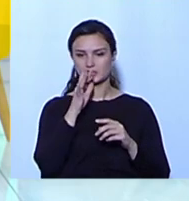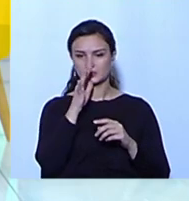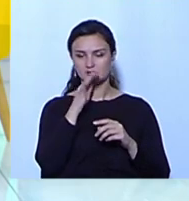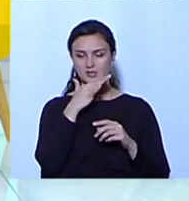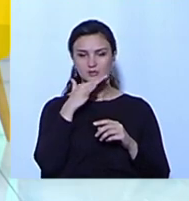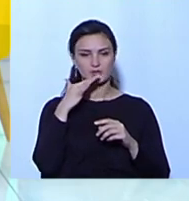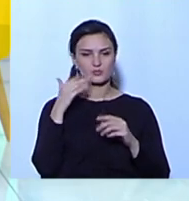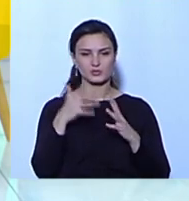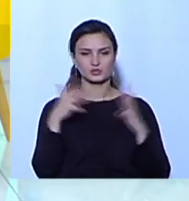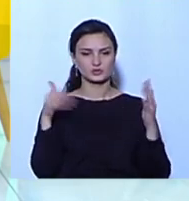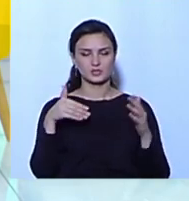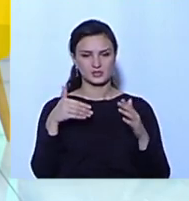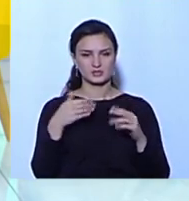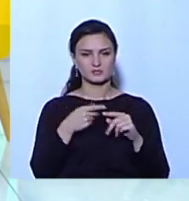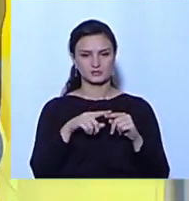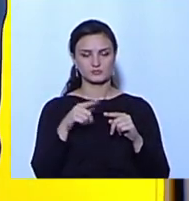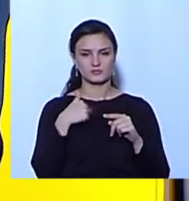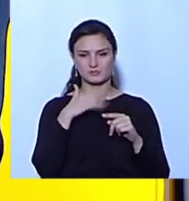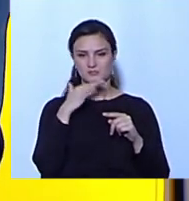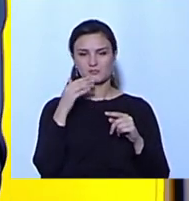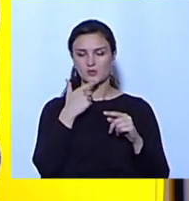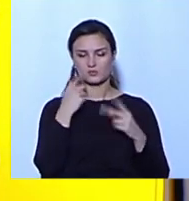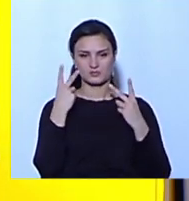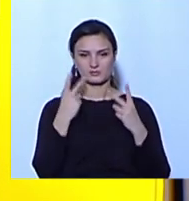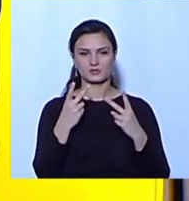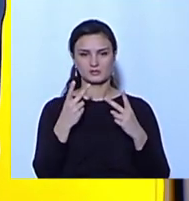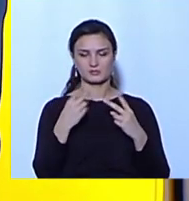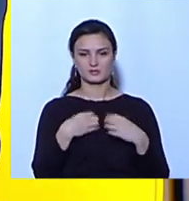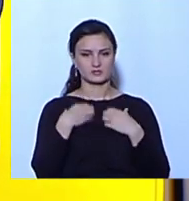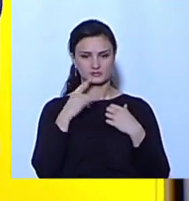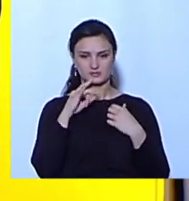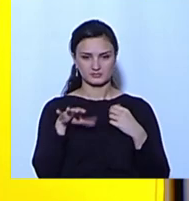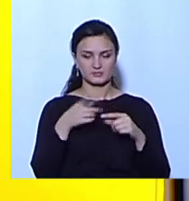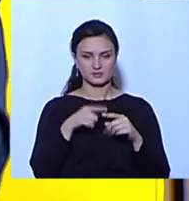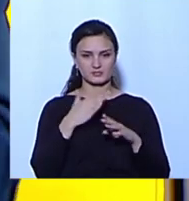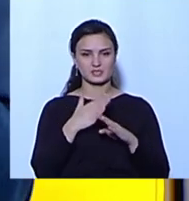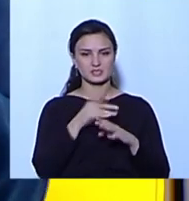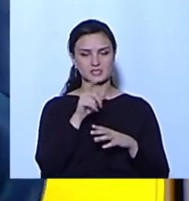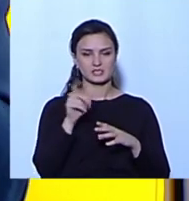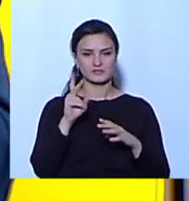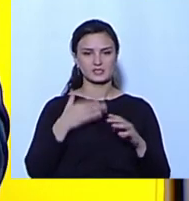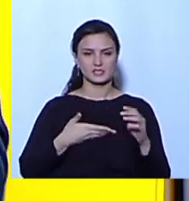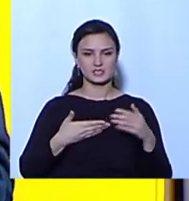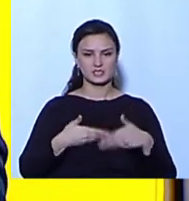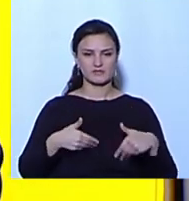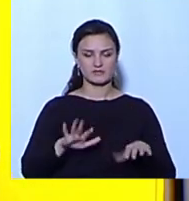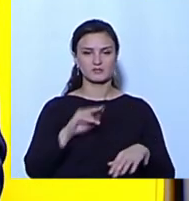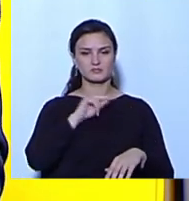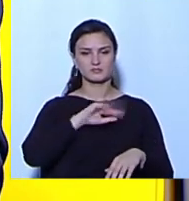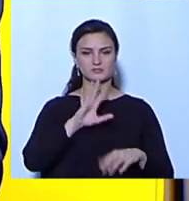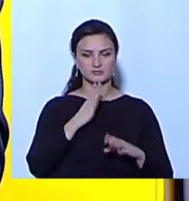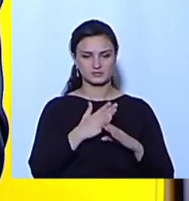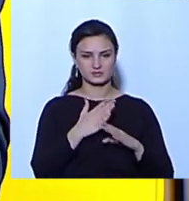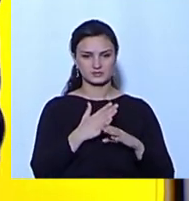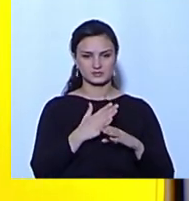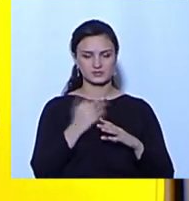არის ისეთი დიდი, რომ თქვა ჩვენ ამითი ჩვენი მაყურებელი დავზაფრობთ, მაგრამ არსებობს ხალხი, ვინ წელს ქვევით მოწყვეტილია, მოდით ხალხურად